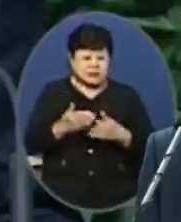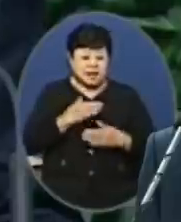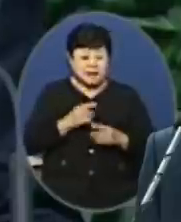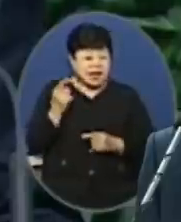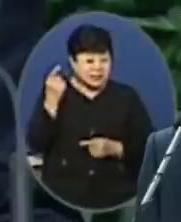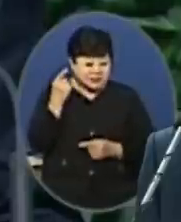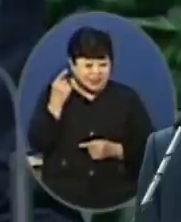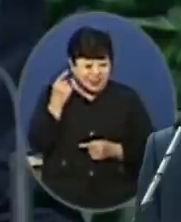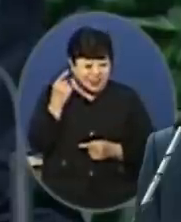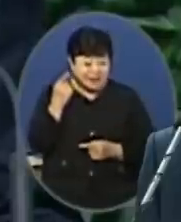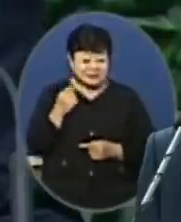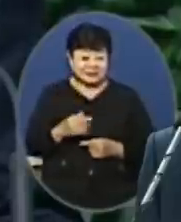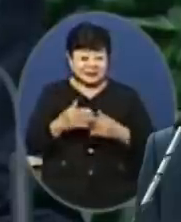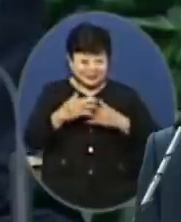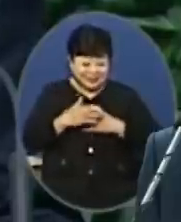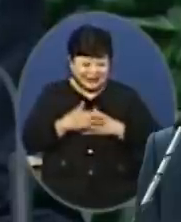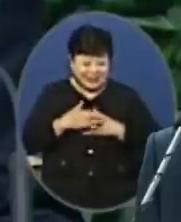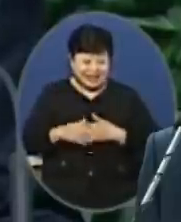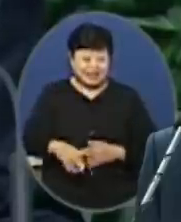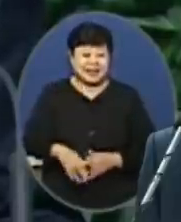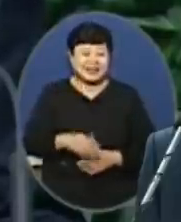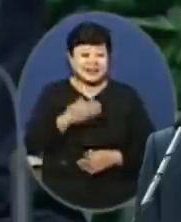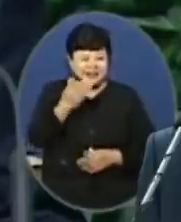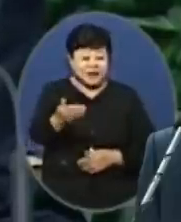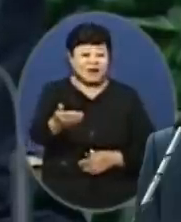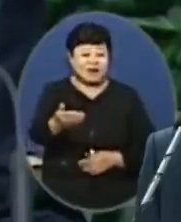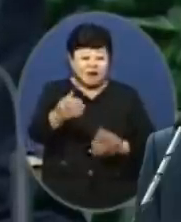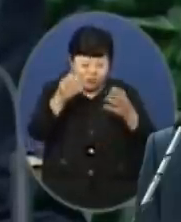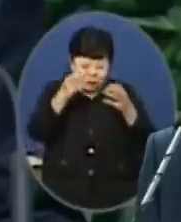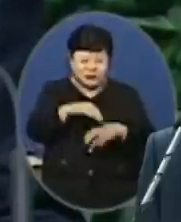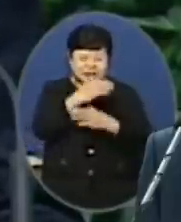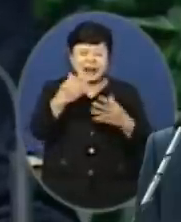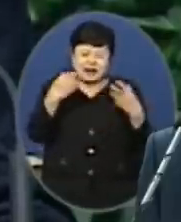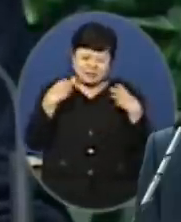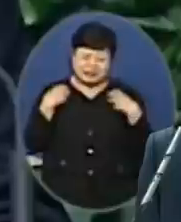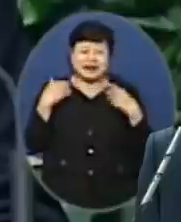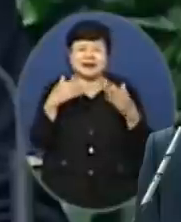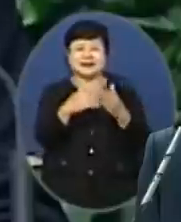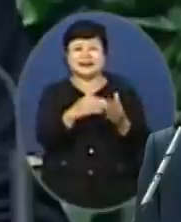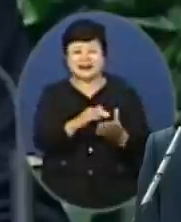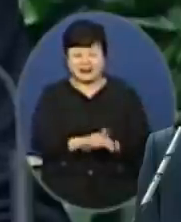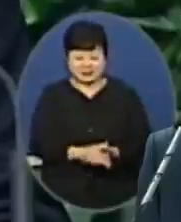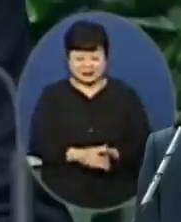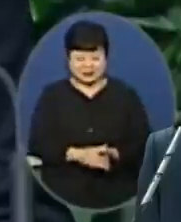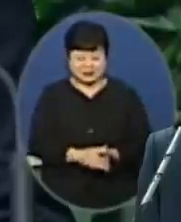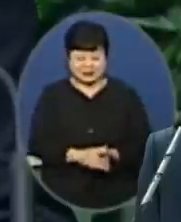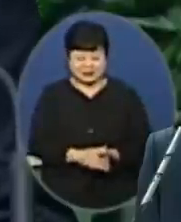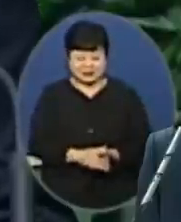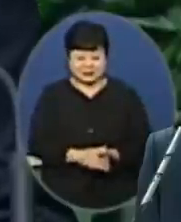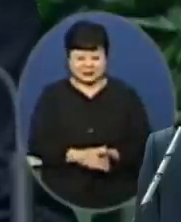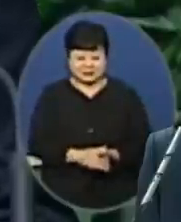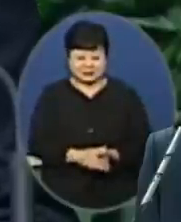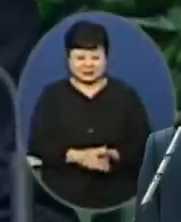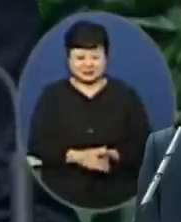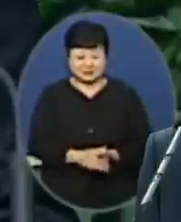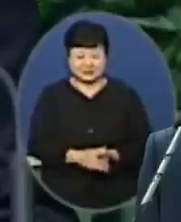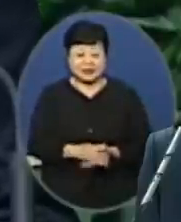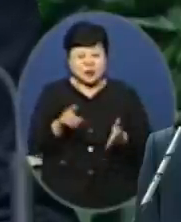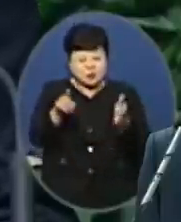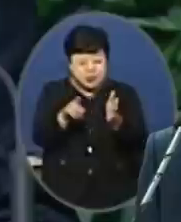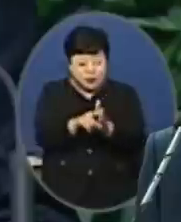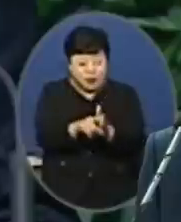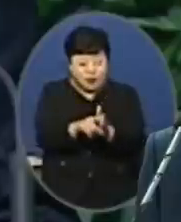들으라. 내가 내 고통을 다 맡았다. 그럼 뭐 어떻게 할까요?